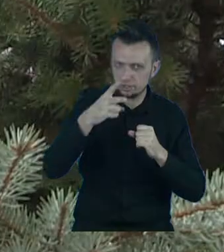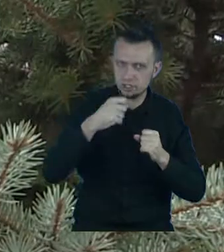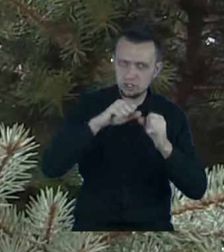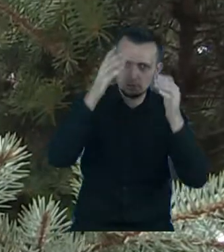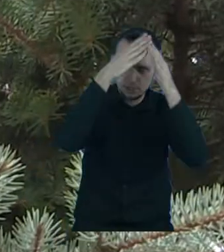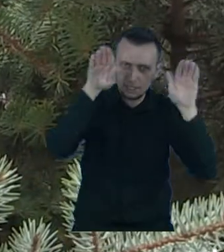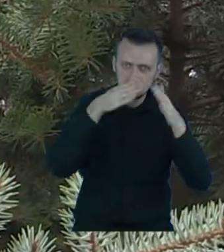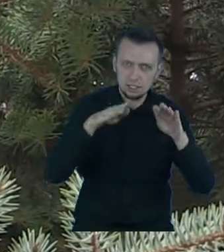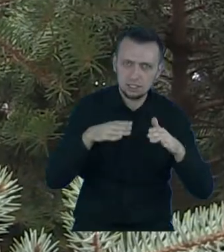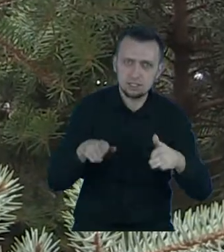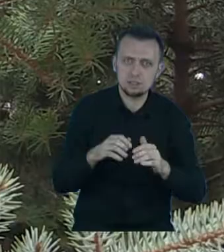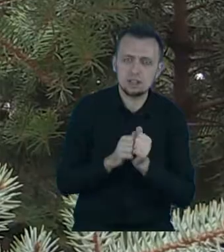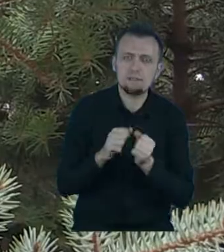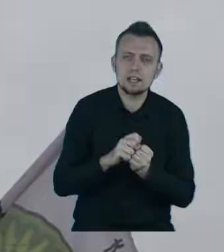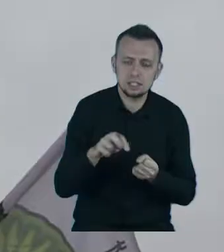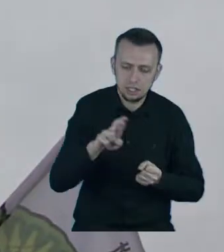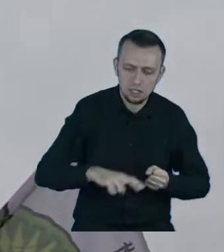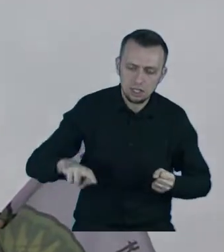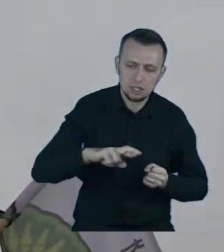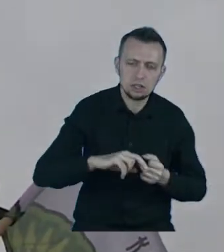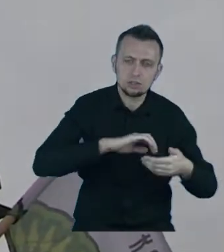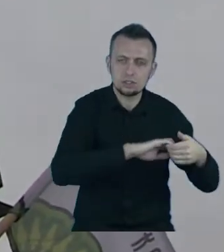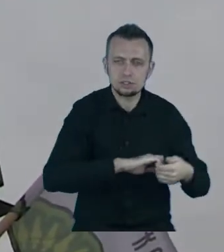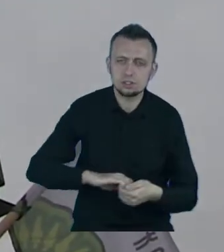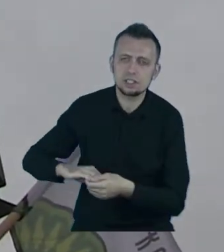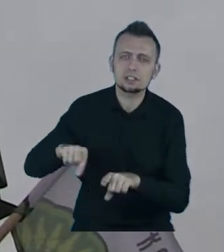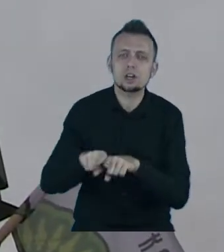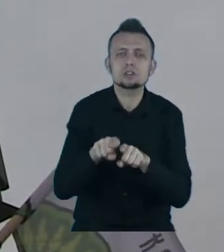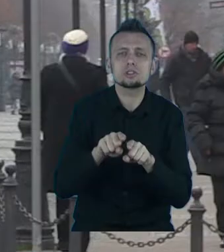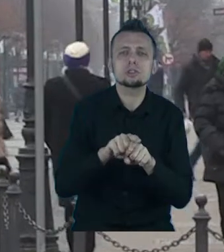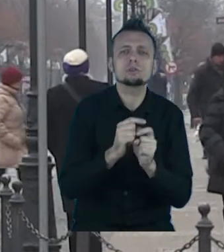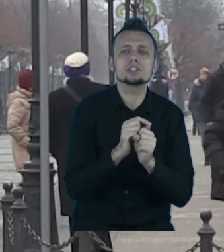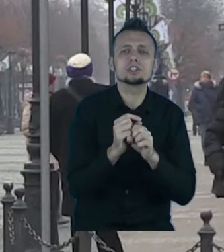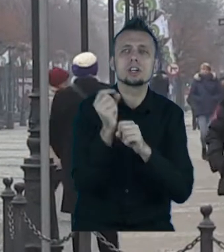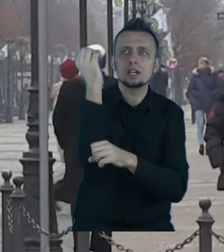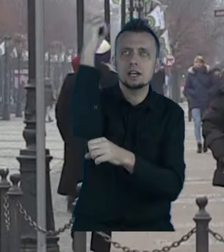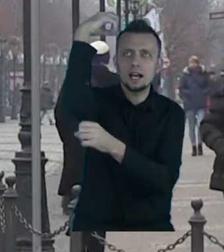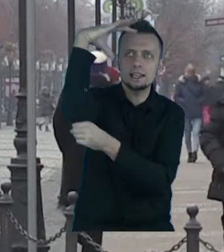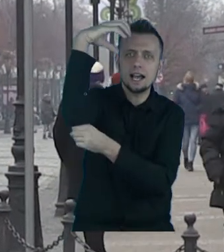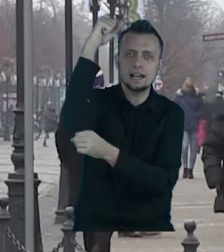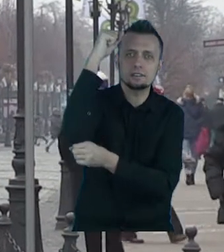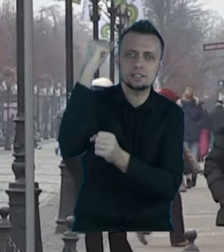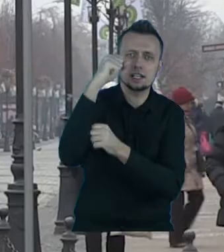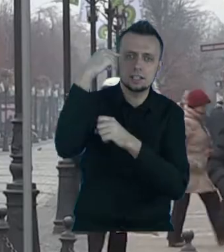Solidarności. Zamontowano także elementy dekoracyjne na latarniach w ciągu ulicy Królewskiej, Placu Wolności,